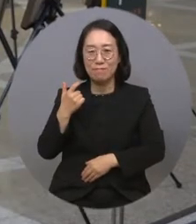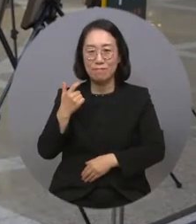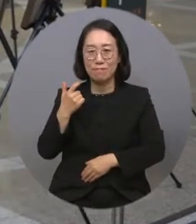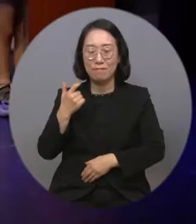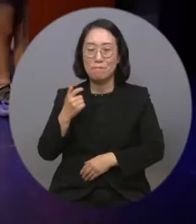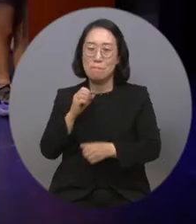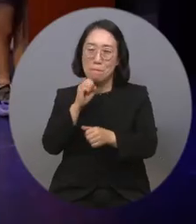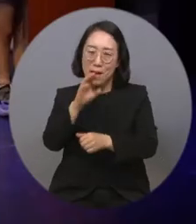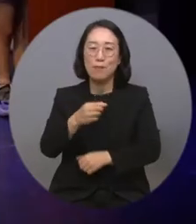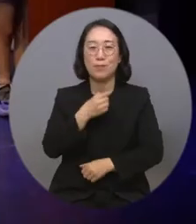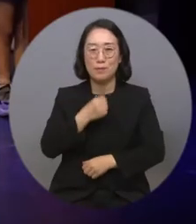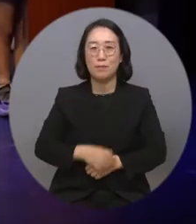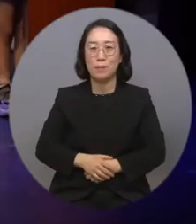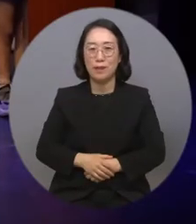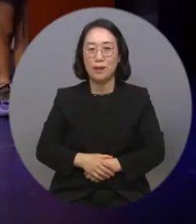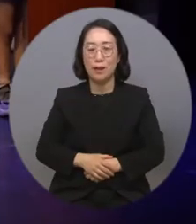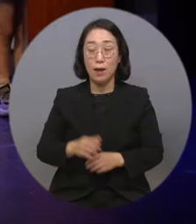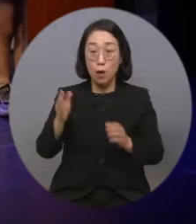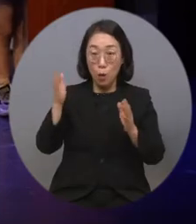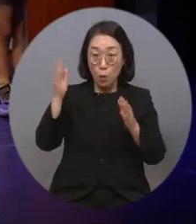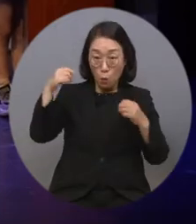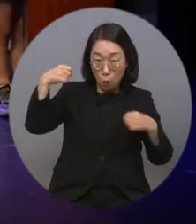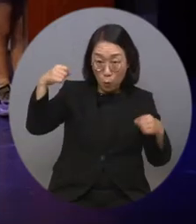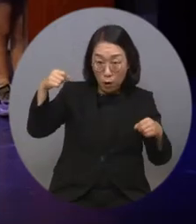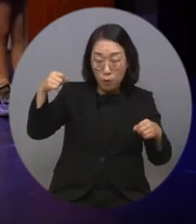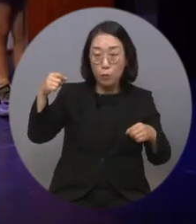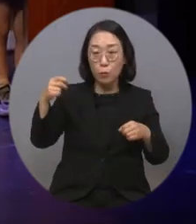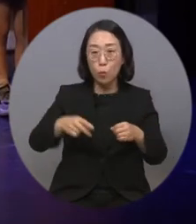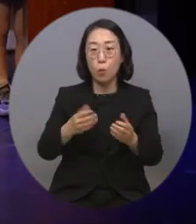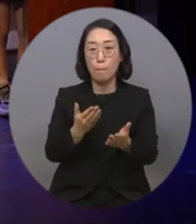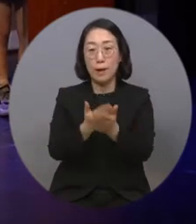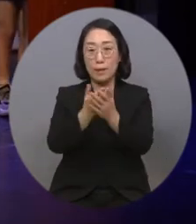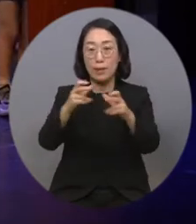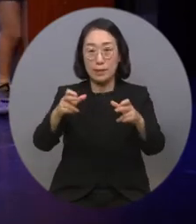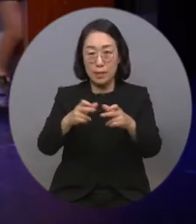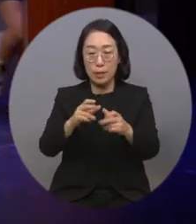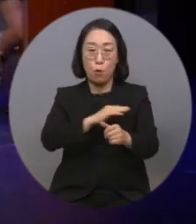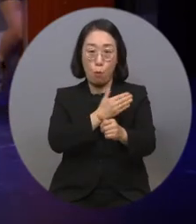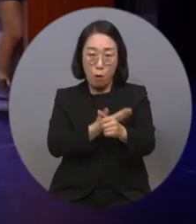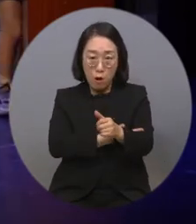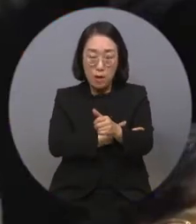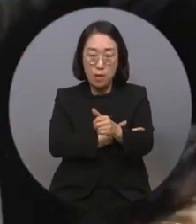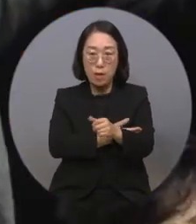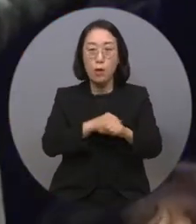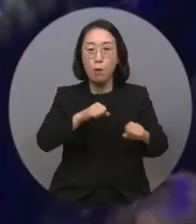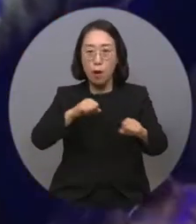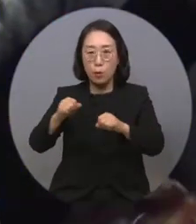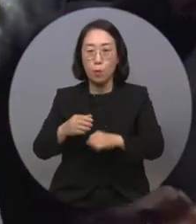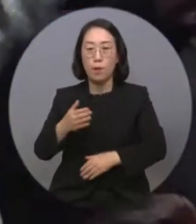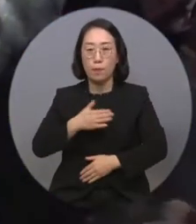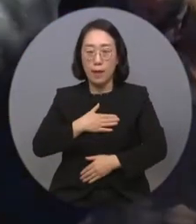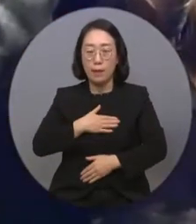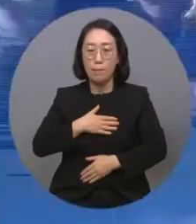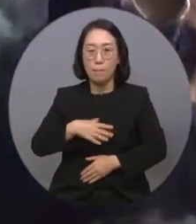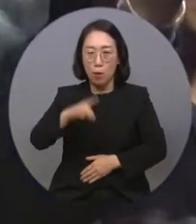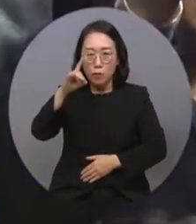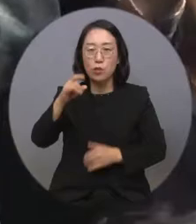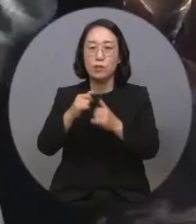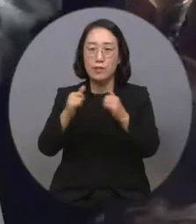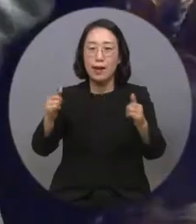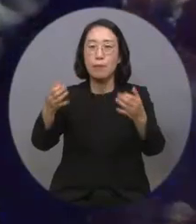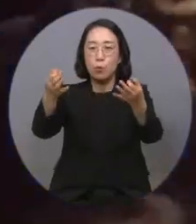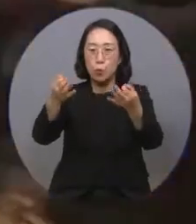몰래 하고 싶습니다. 공연과 함께 발달장애인 권리운동인 People First, 나는 우선 사람으로